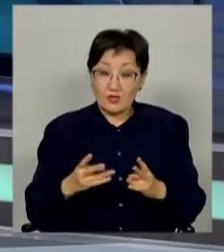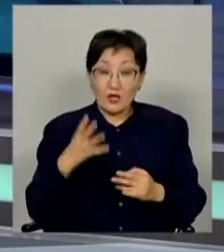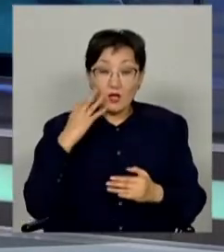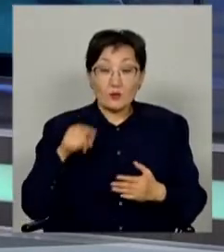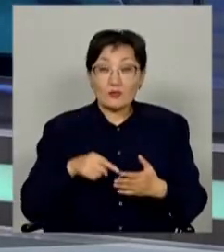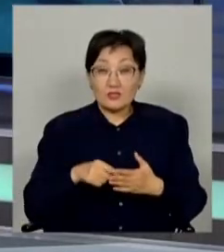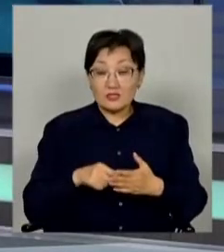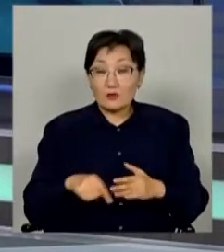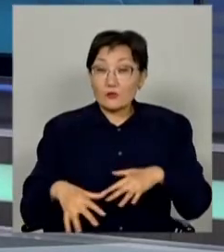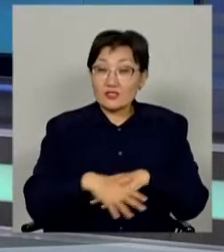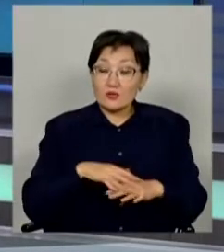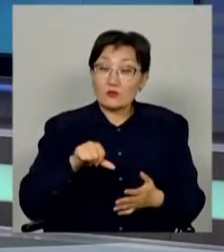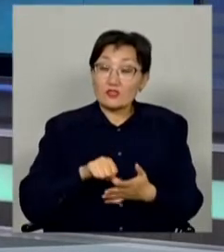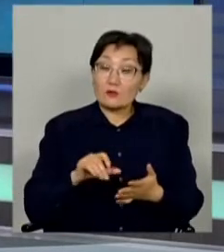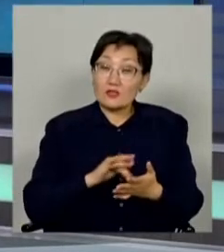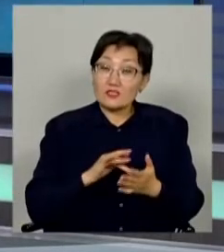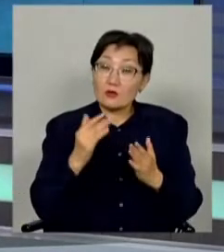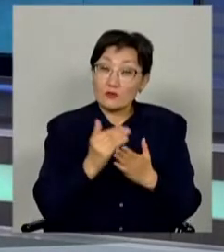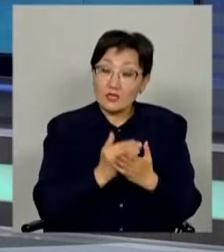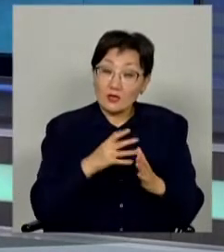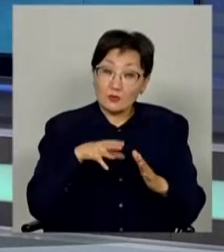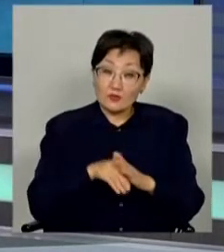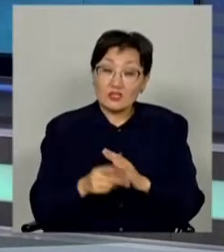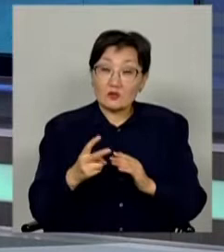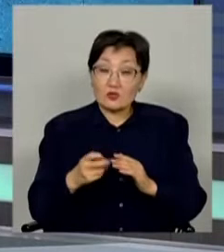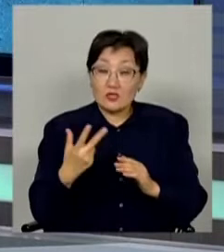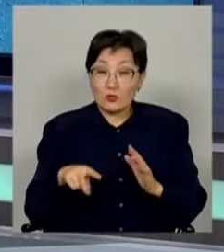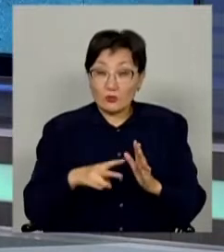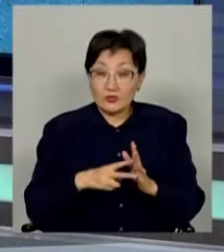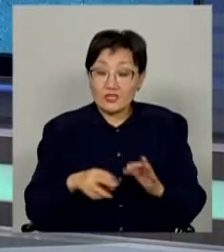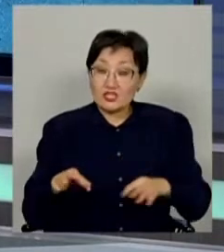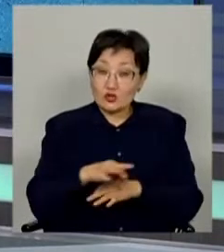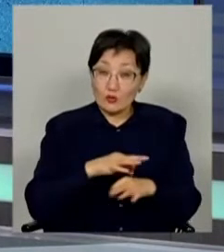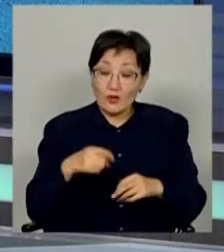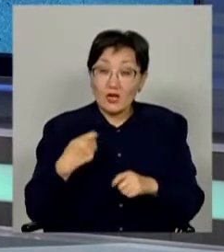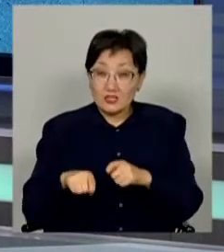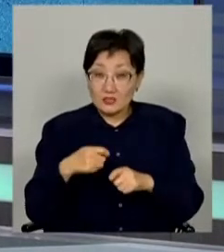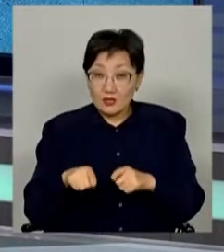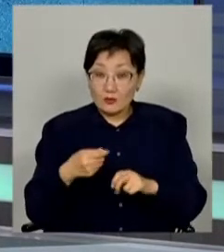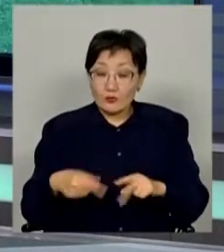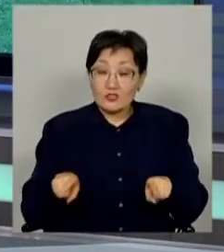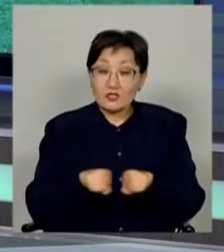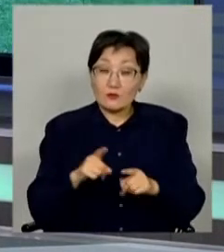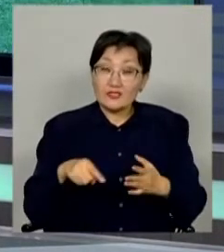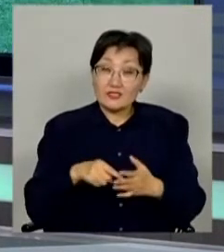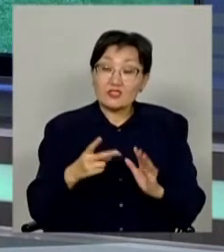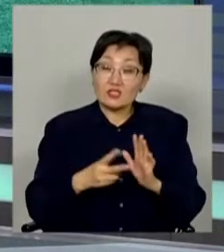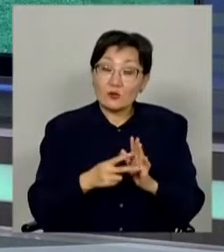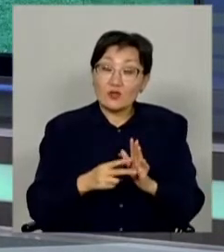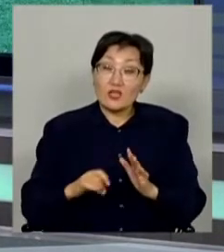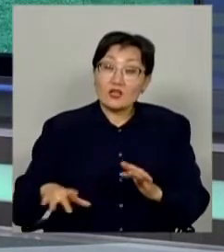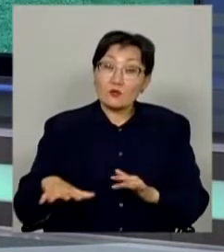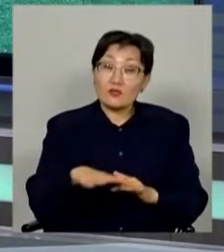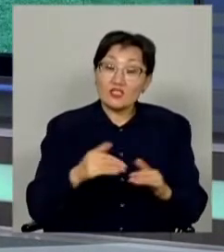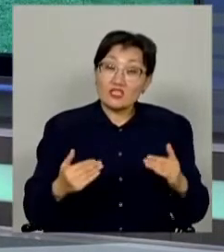Алматыда биыл халық қатысатын бюджет бағдарламасы аясында 237 жоба қаржыландырылды. Осылайша қаланың 8 бірдей